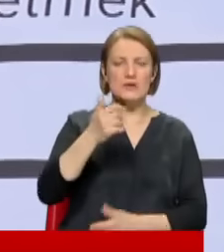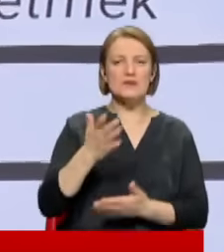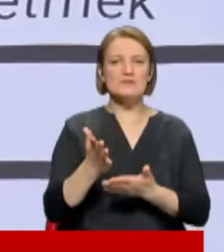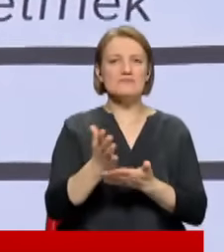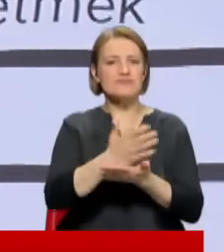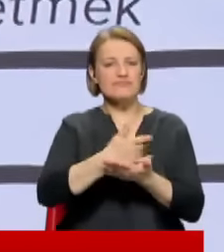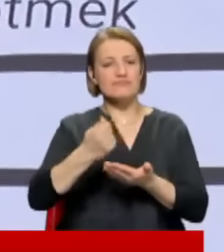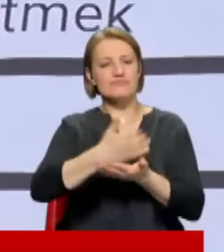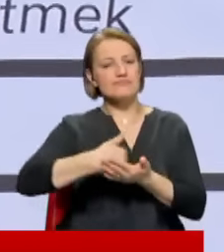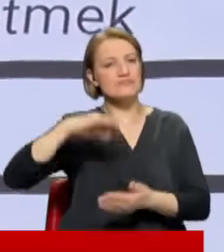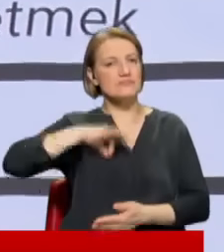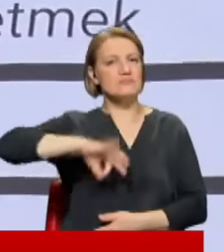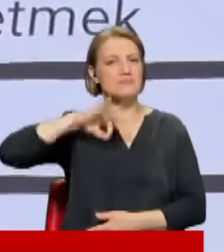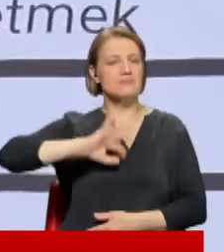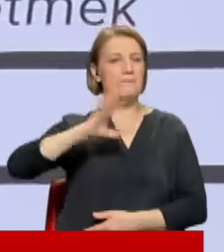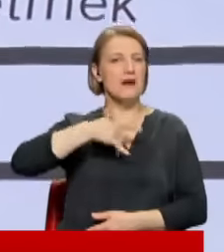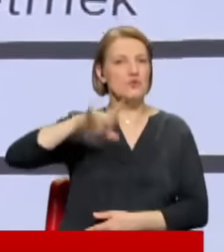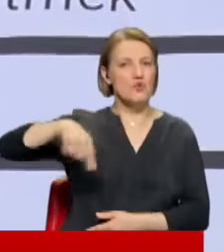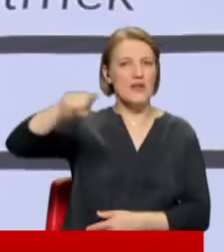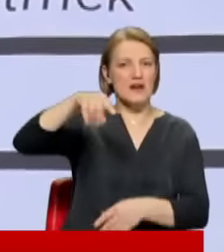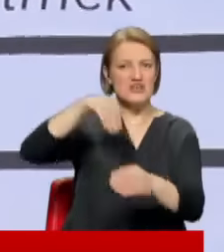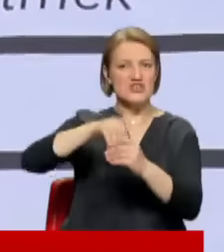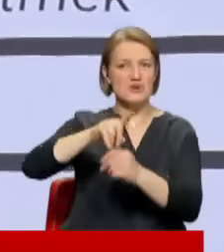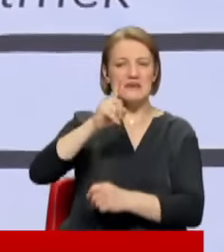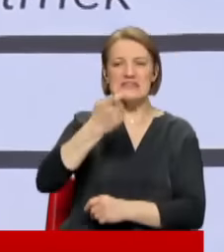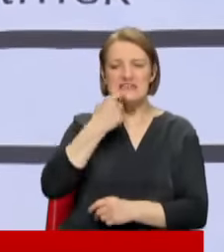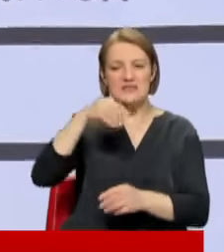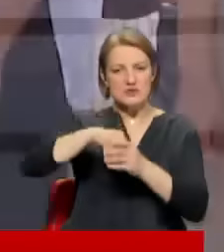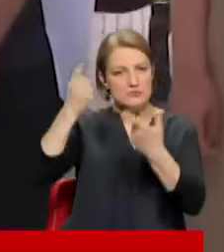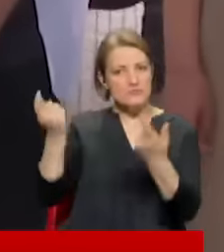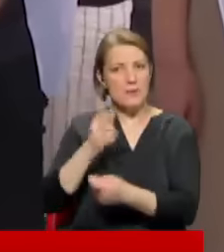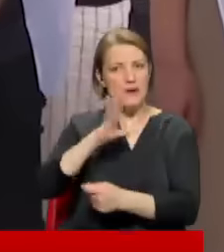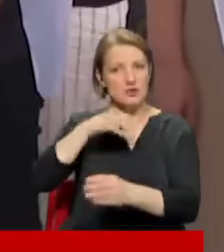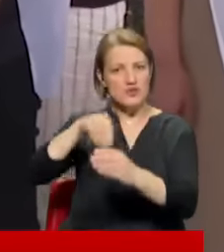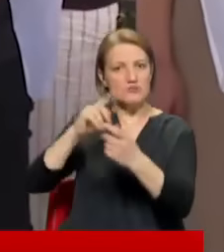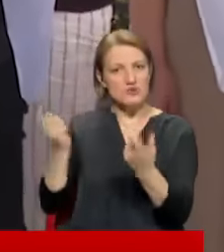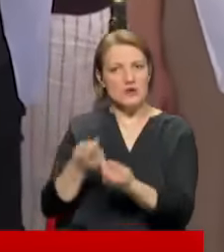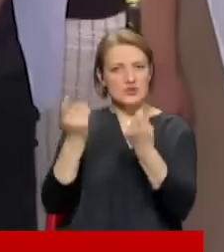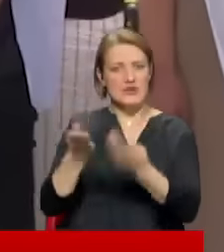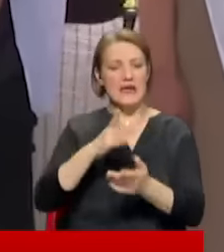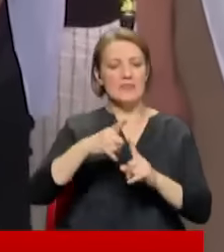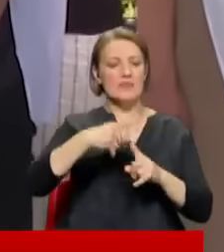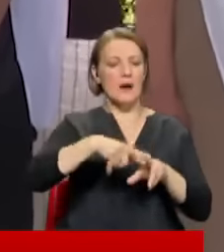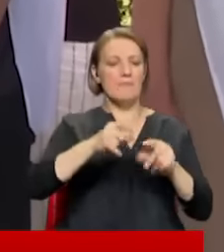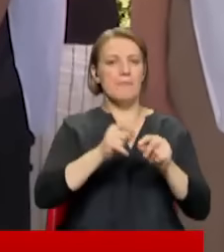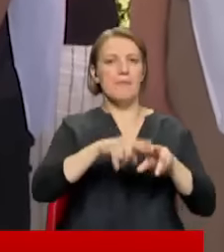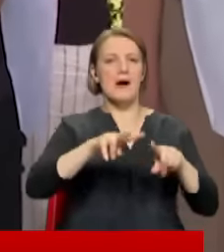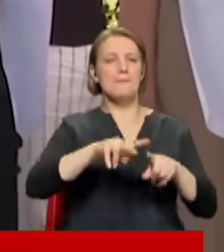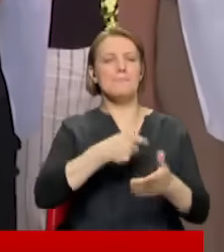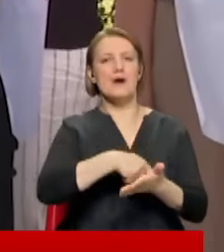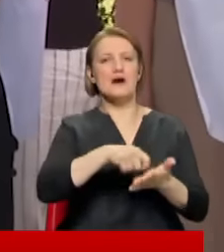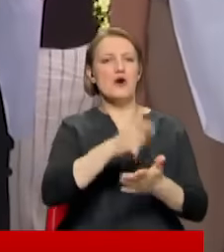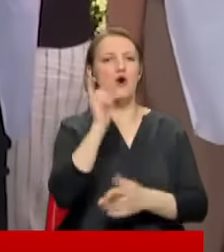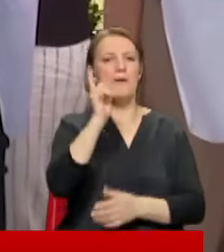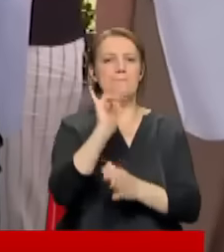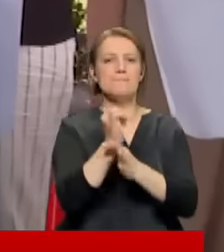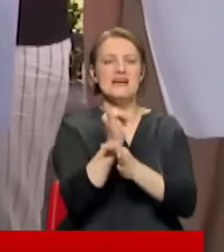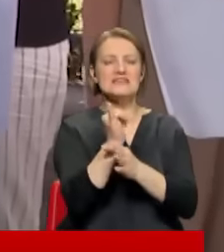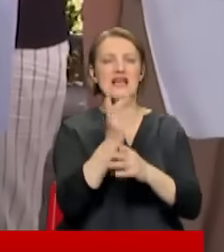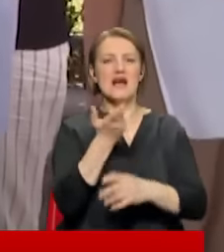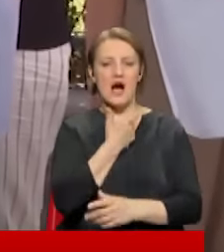servetine servet katan patronlar için mi bir yıl boyunca çalışmış? Taban maaşı öğretmenlik meslek kanuna